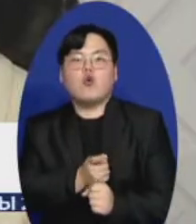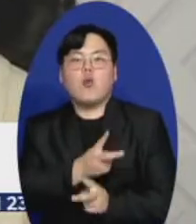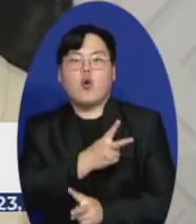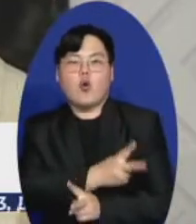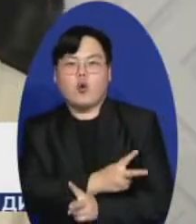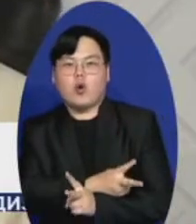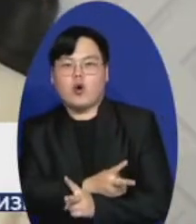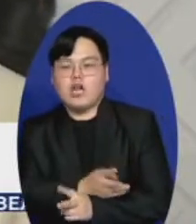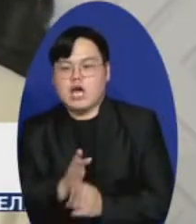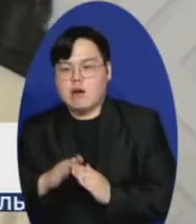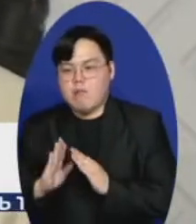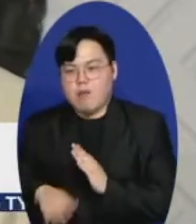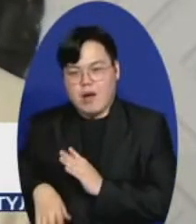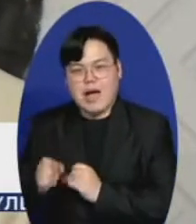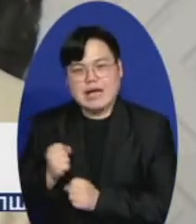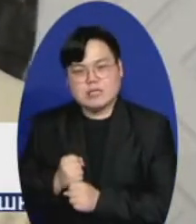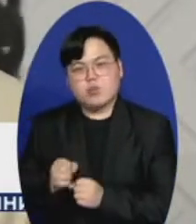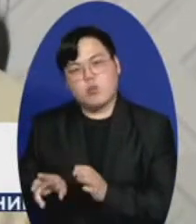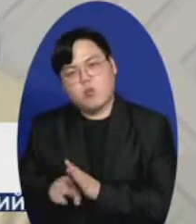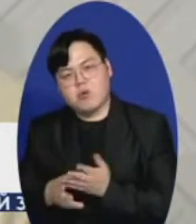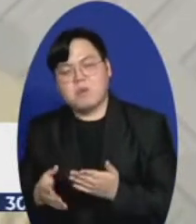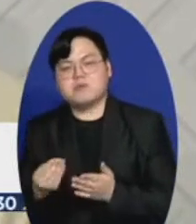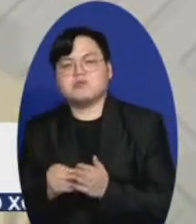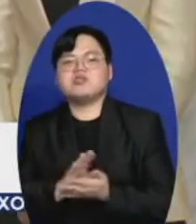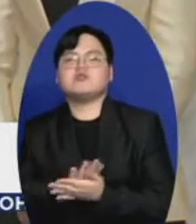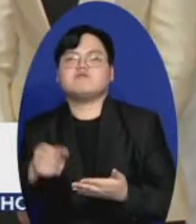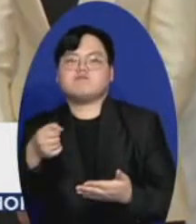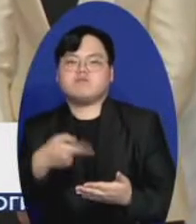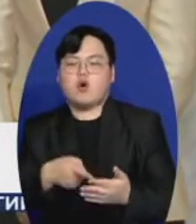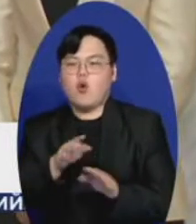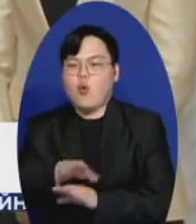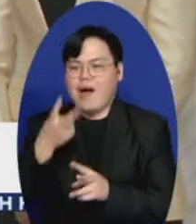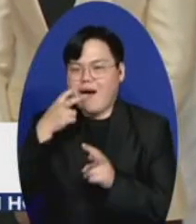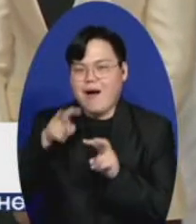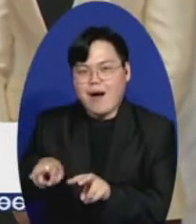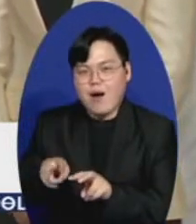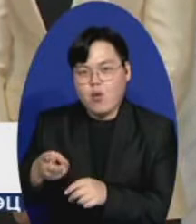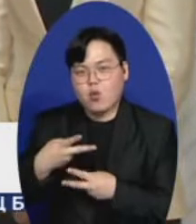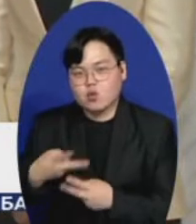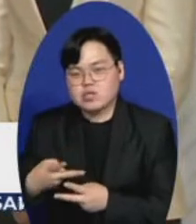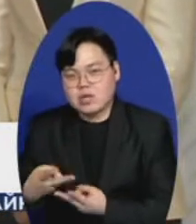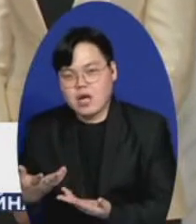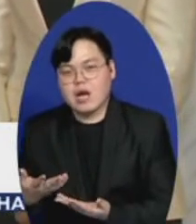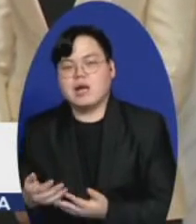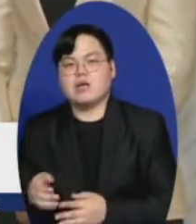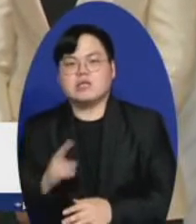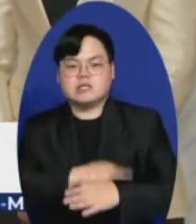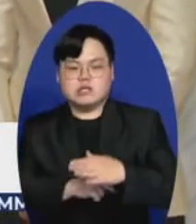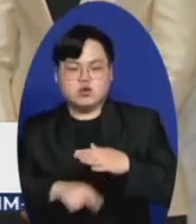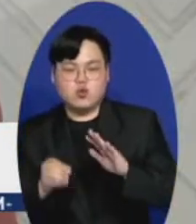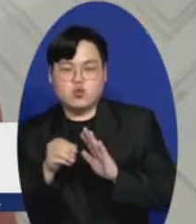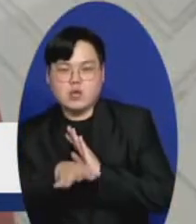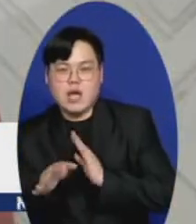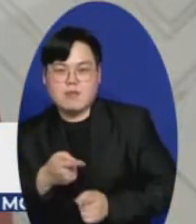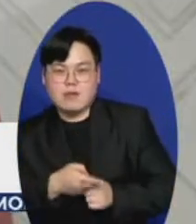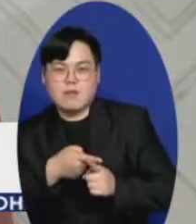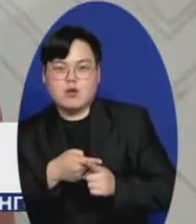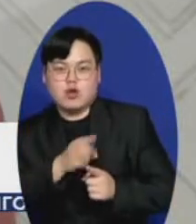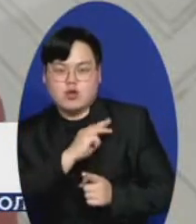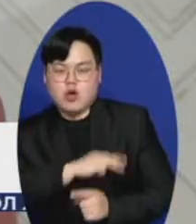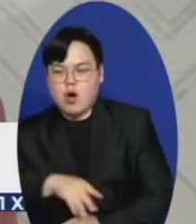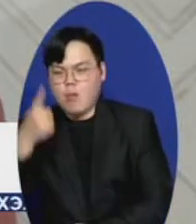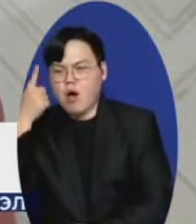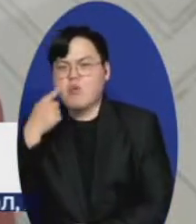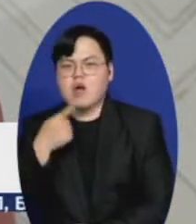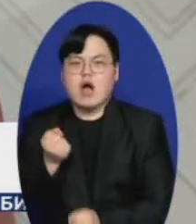боломжийг олгох зэрэг зохицуулалт шинэ хуульд тусгагджээ. Мөн хүүхэд харгуулжилгээ, цэцэрлэгийн хүртээмжийг сайжруулах замаар Монгол эмэгтэйчүүдийг ажил